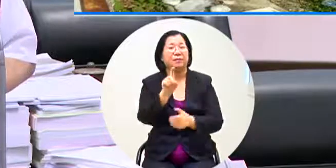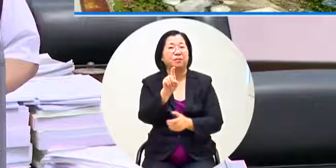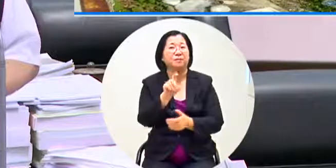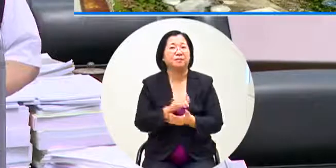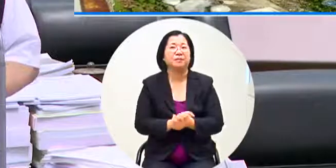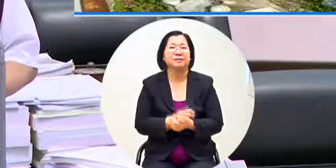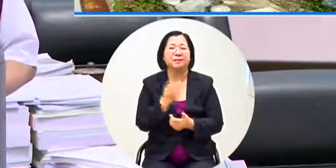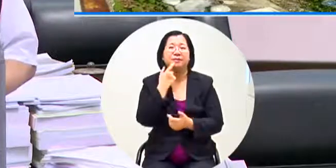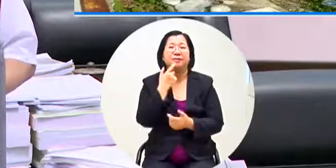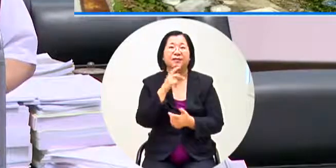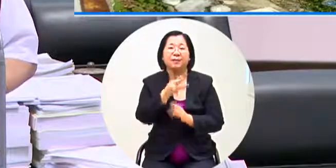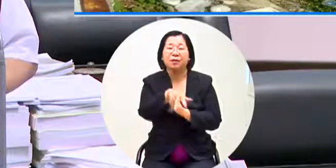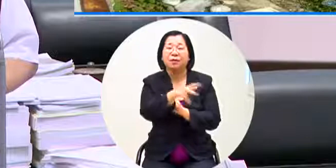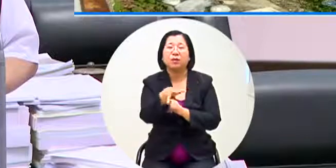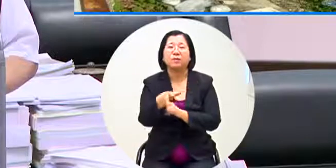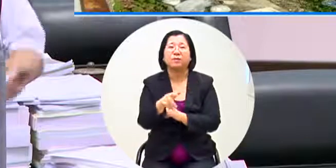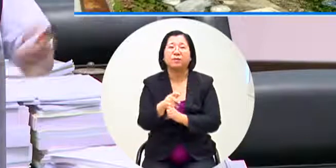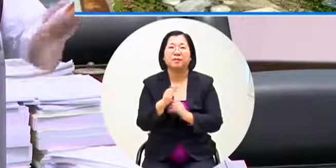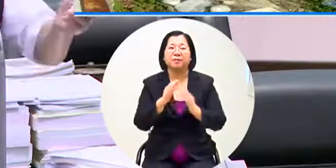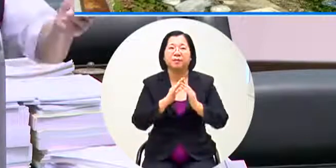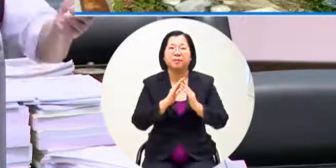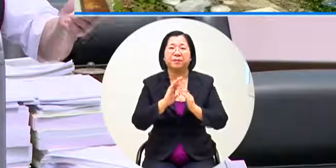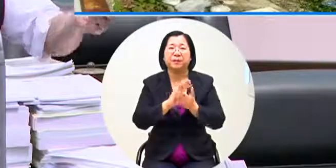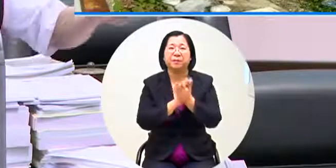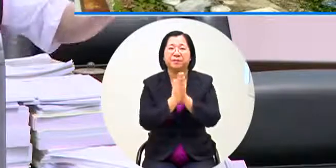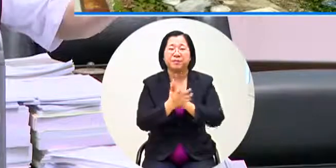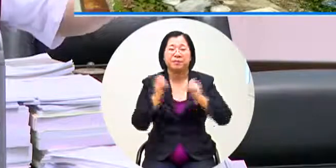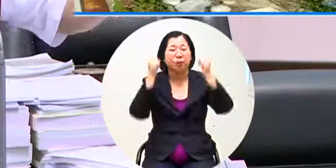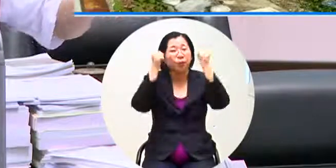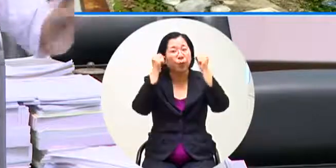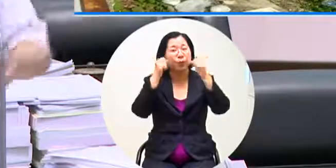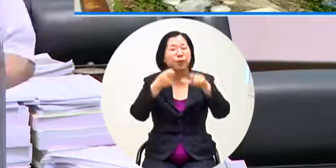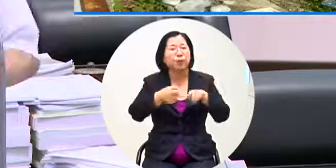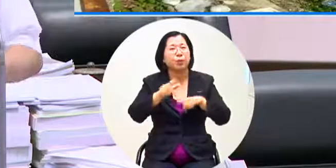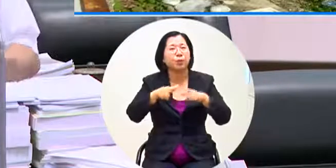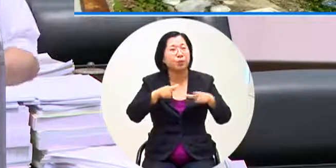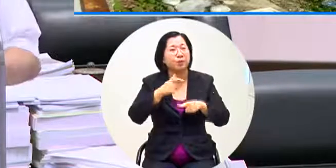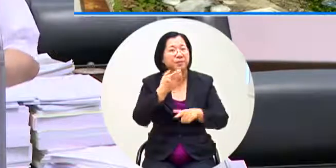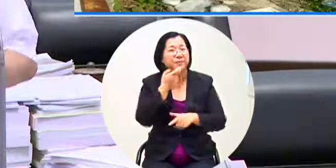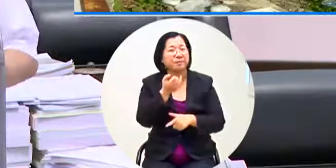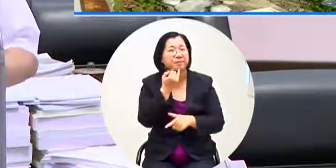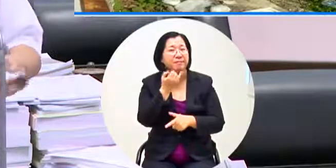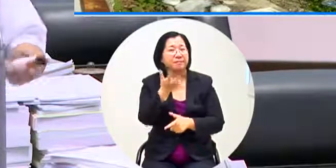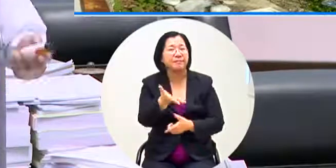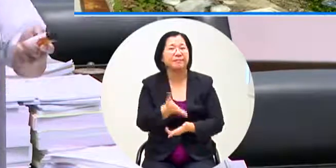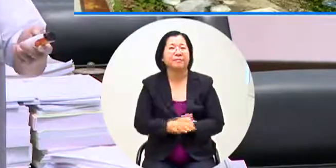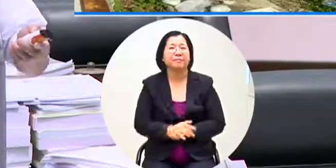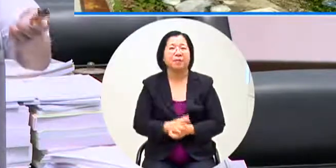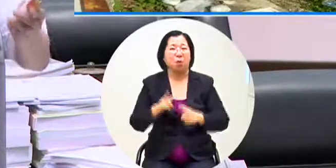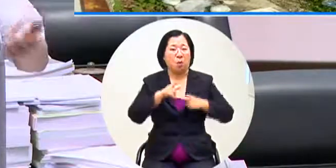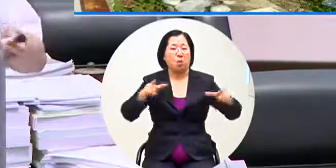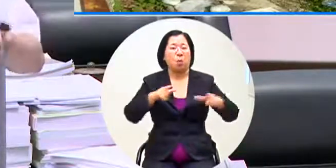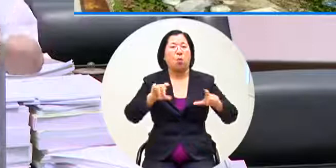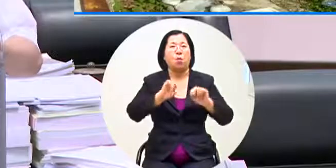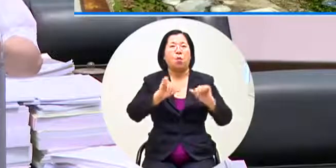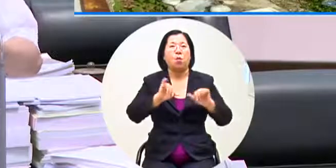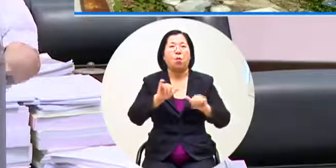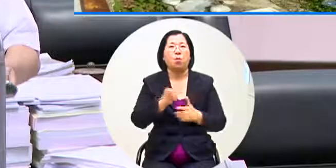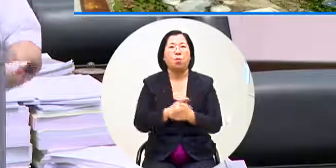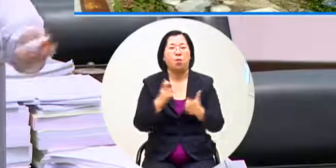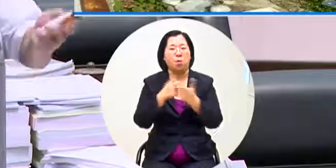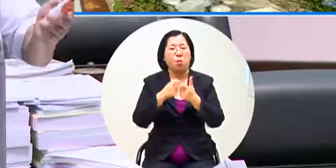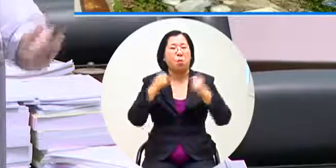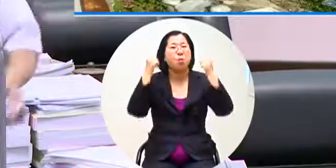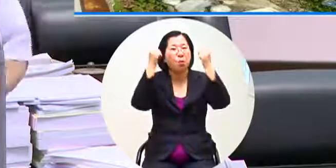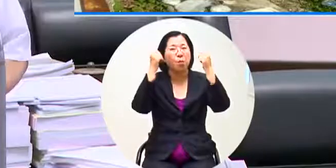来开发这个运动公园吼，来做运动公园，迄大片吼，有正适合做运动公园。我想做运动公园